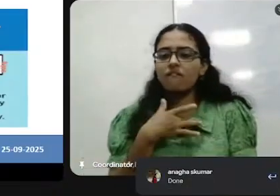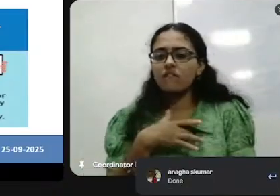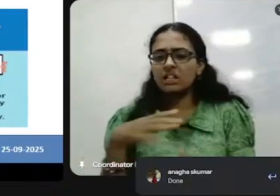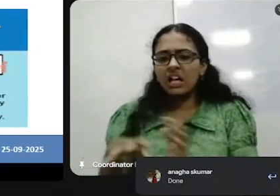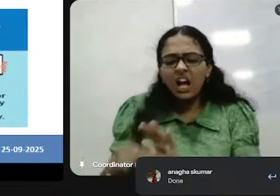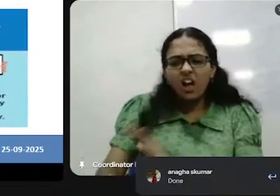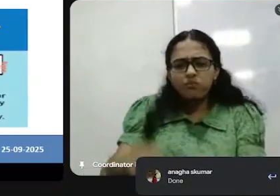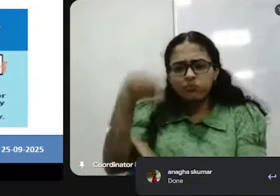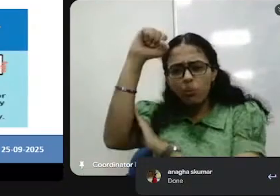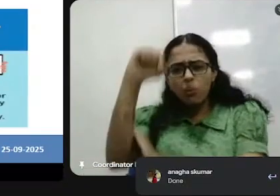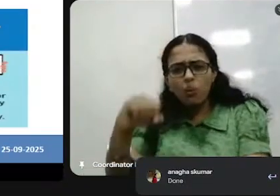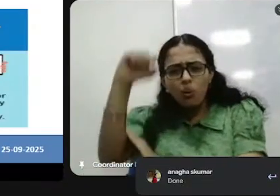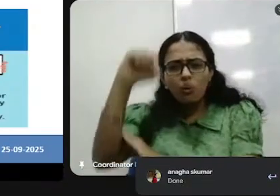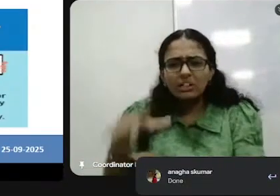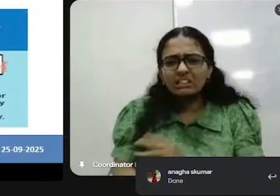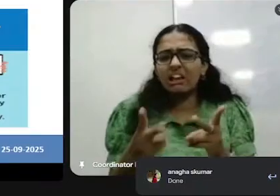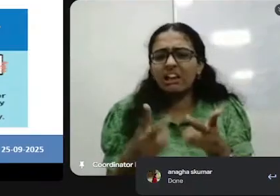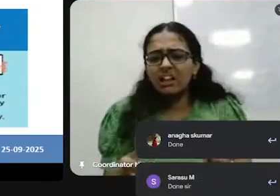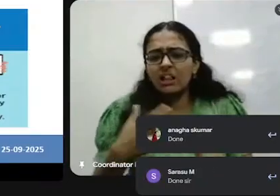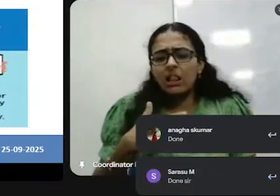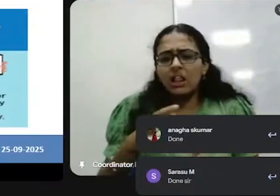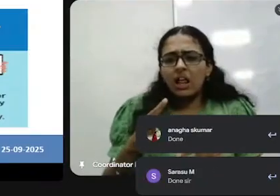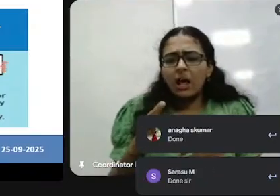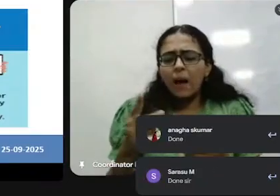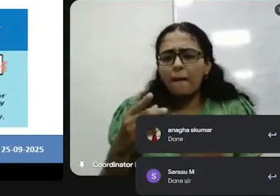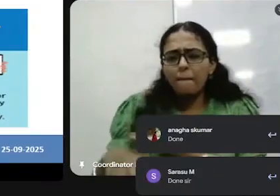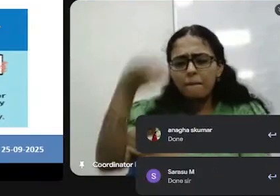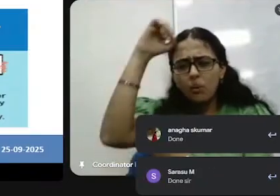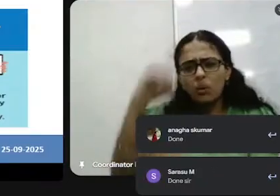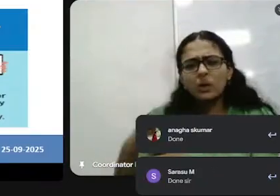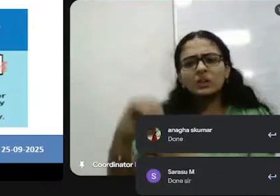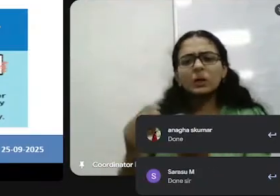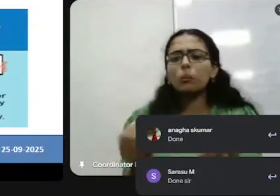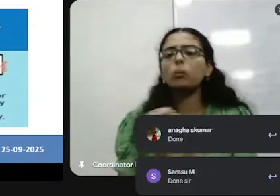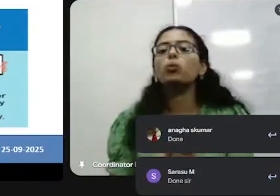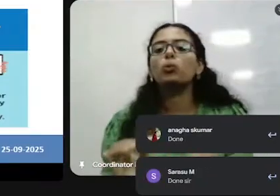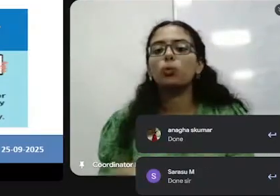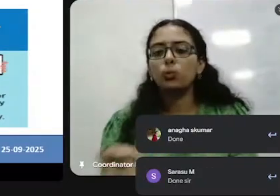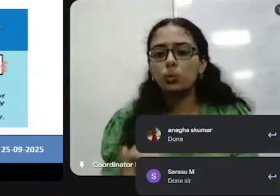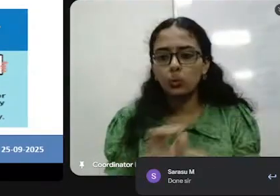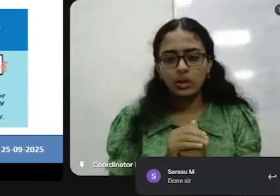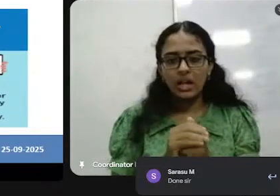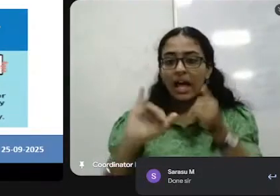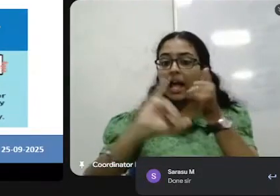ഒന്ന് പൊക്കാൻ പറയുമ്പോൾ ചിലപ്പോൾ അതിനനുസരിച്ച് ഇൻസ്ട്രക്ഷൻ ഫോളോ ചെയ്ത് കൈ പൊക്കാനായിട്ട് ആർക്കും പറ്റുന്നുണ്ടാവില്ലായിരിക്കാം.